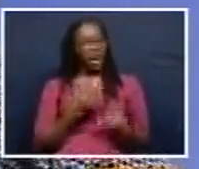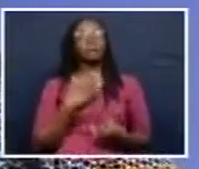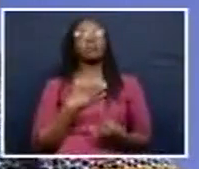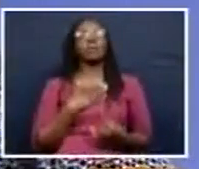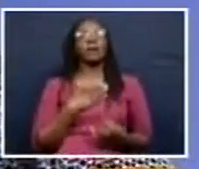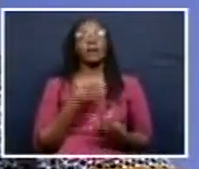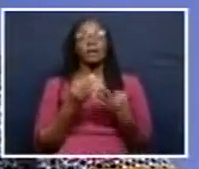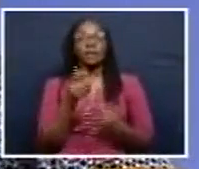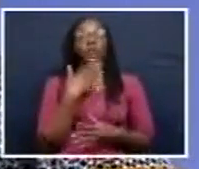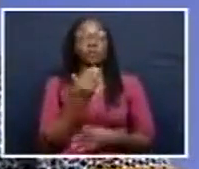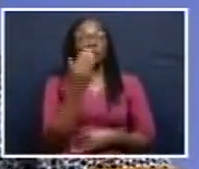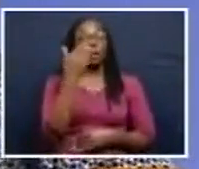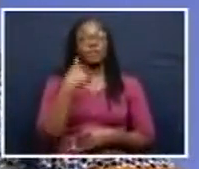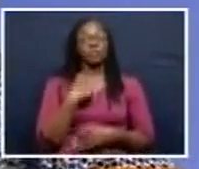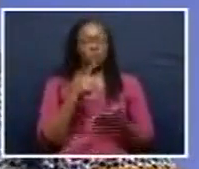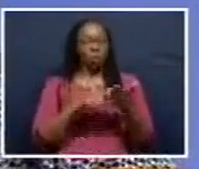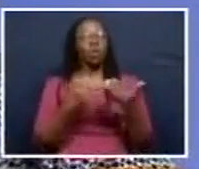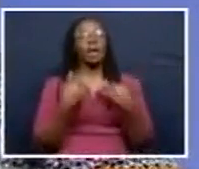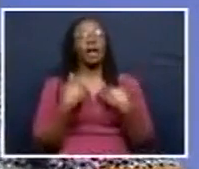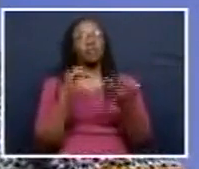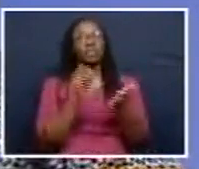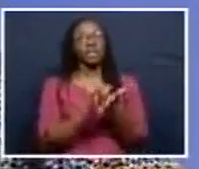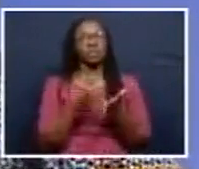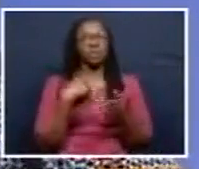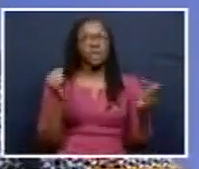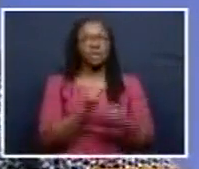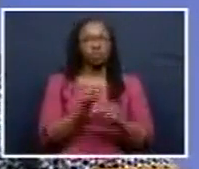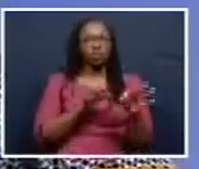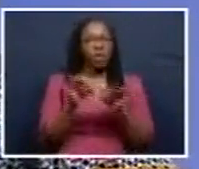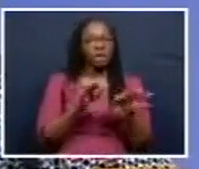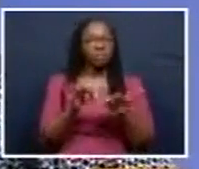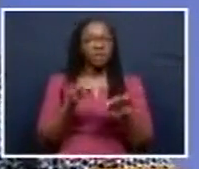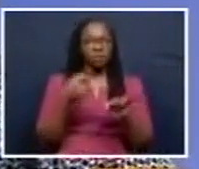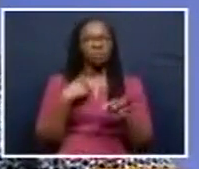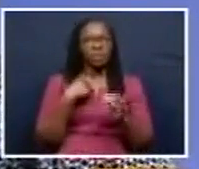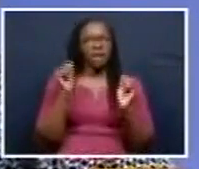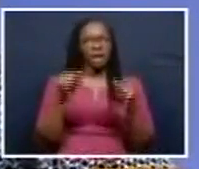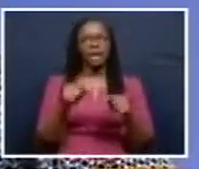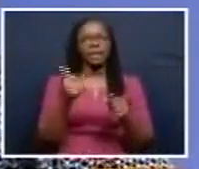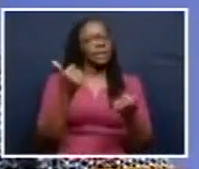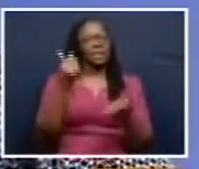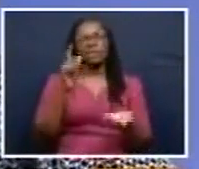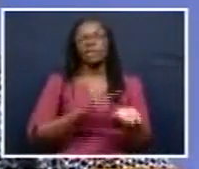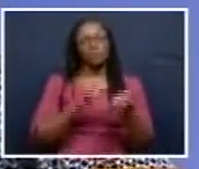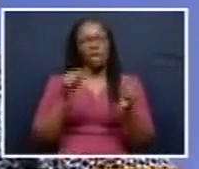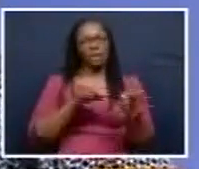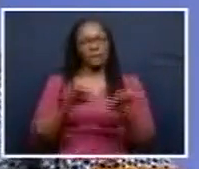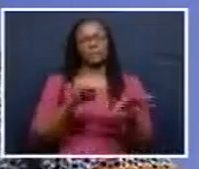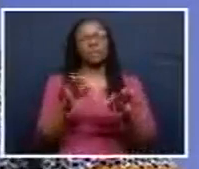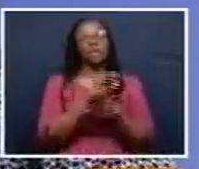mimi nini ninayo yenye siwezi ku explain, anytime nitaweza kukueleza.